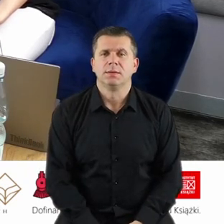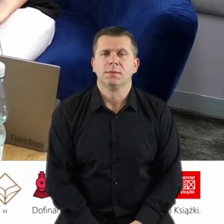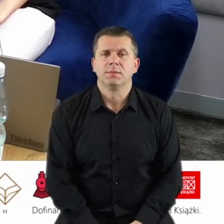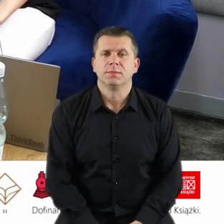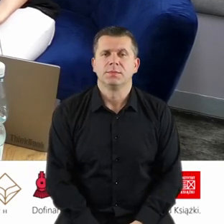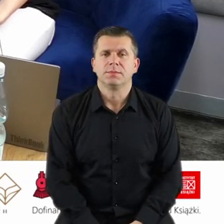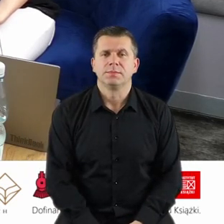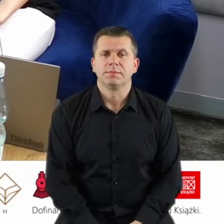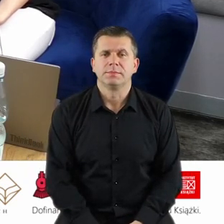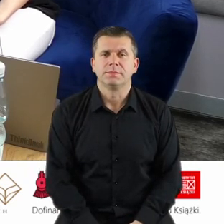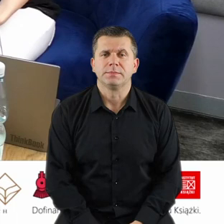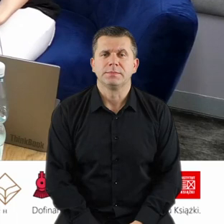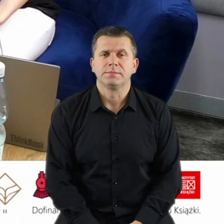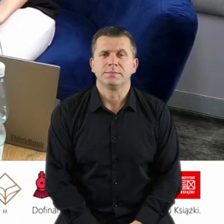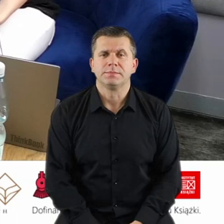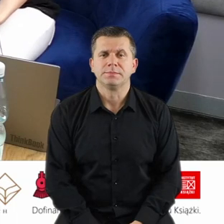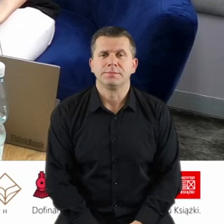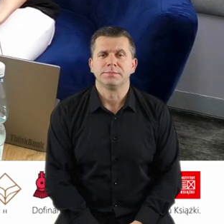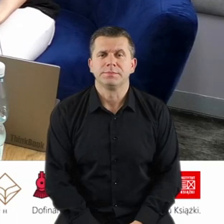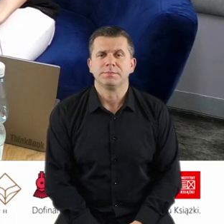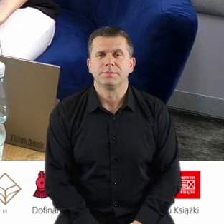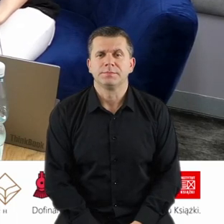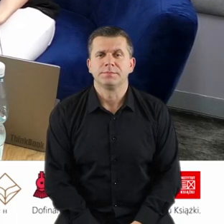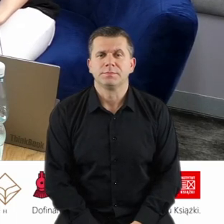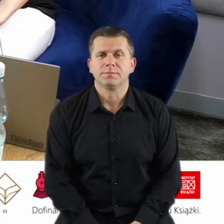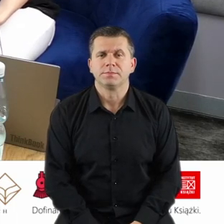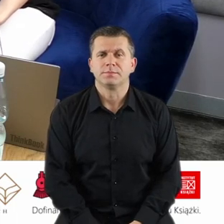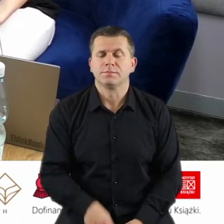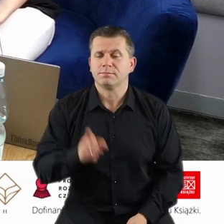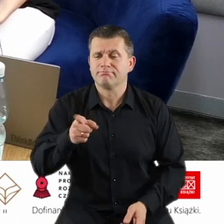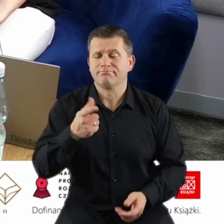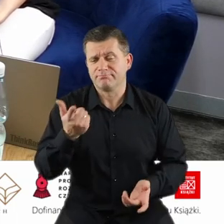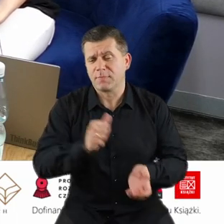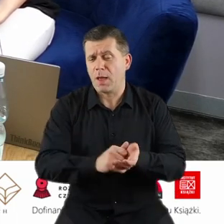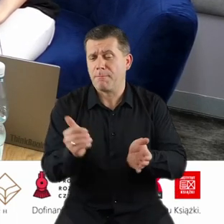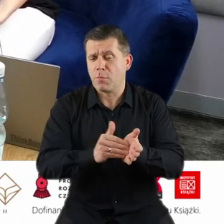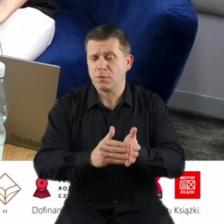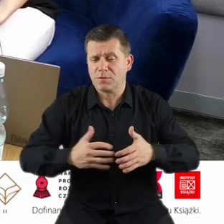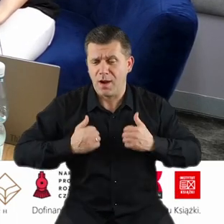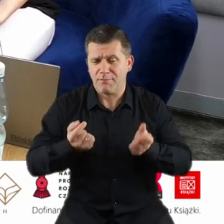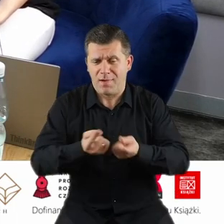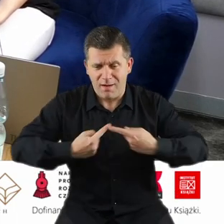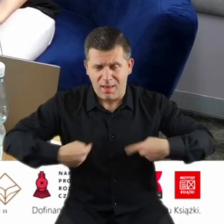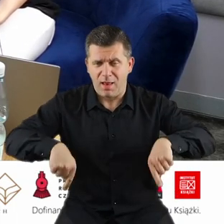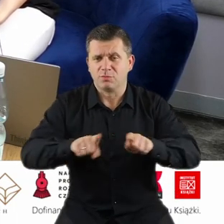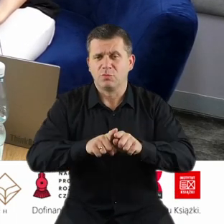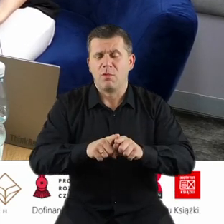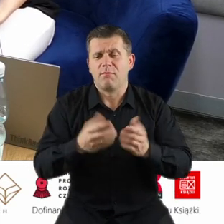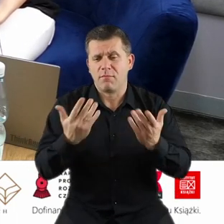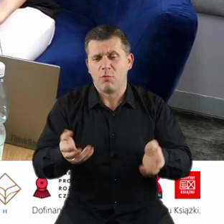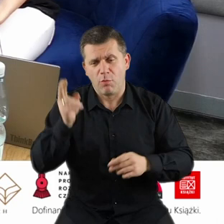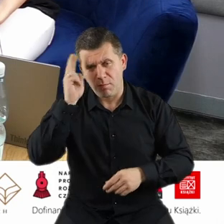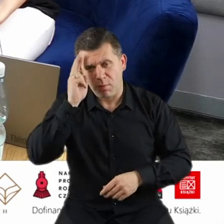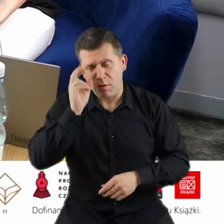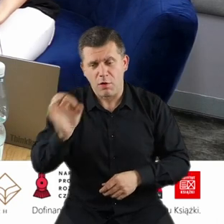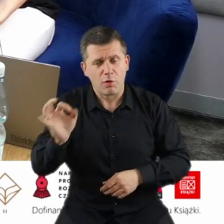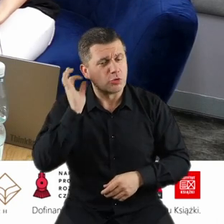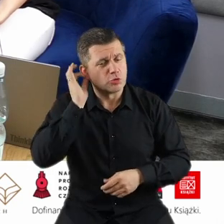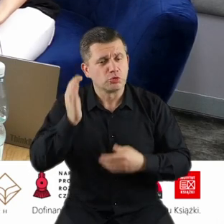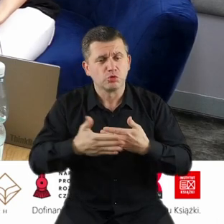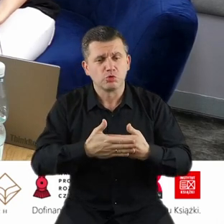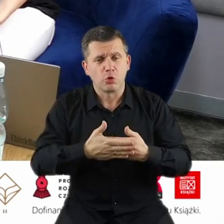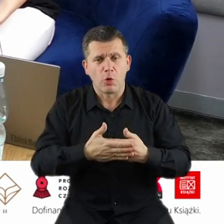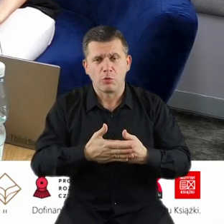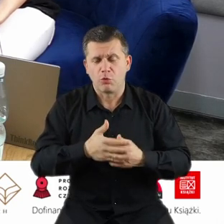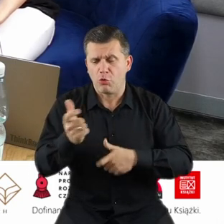I żeby jakoś tą podstawową potrzebę zrealizować, no to żona tego